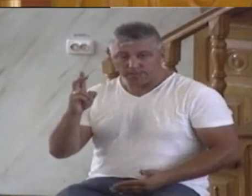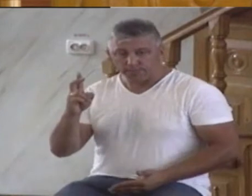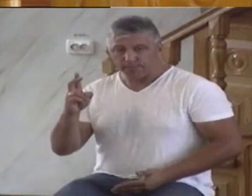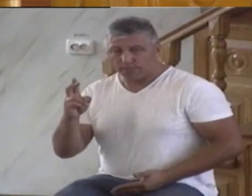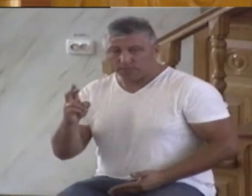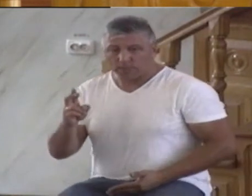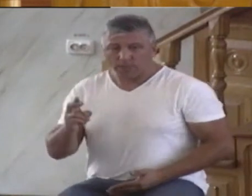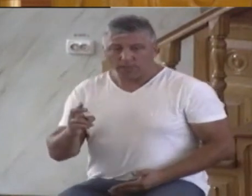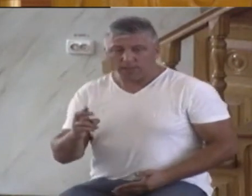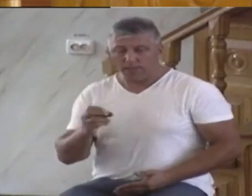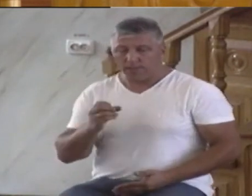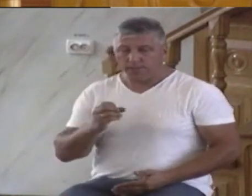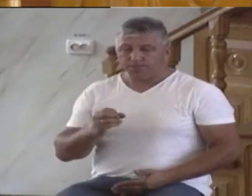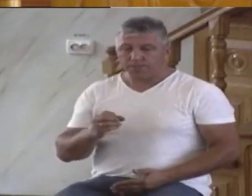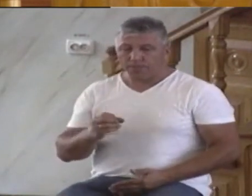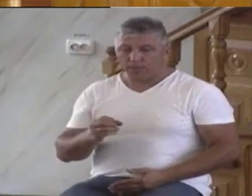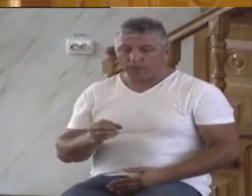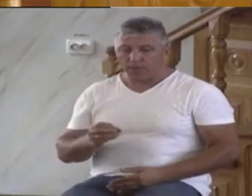Наконец, третье.